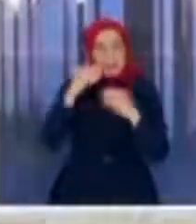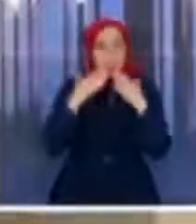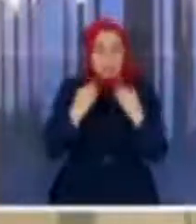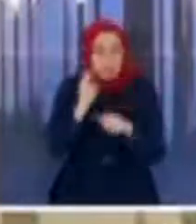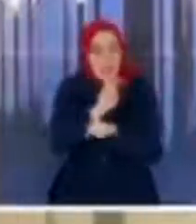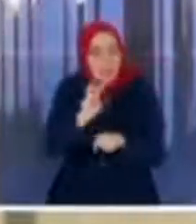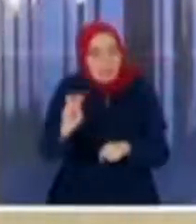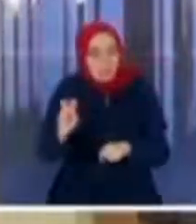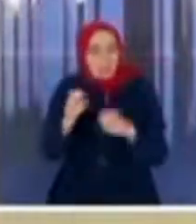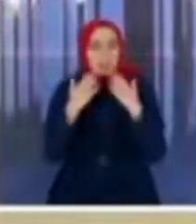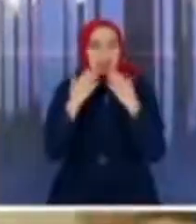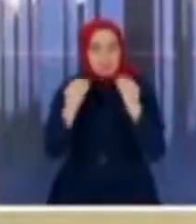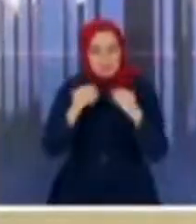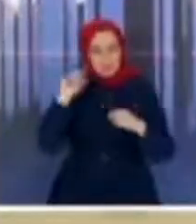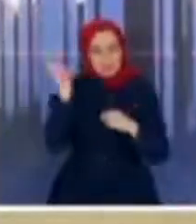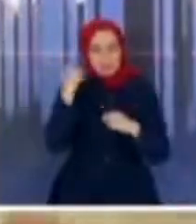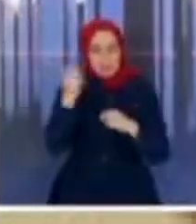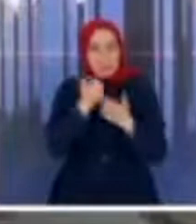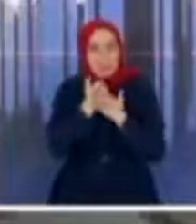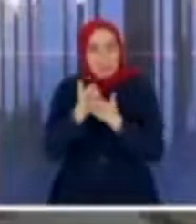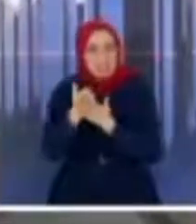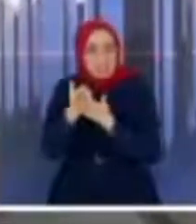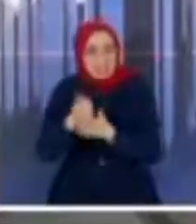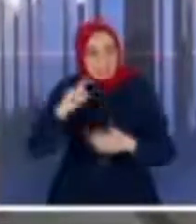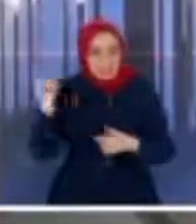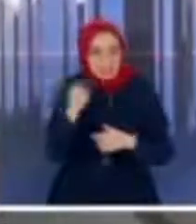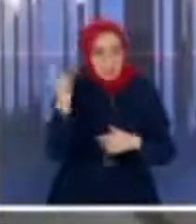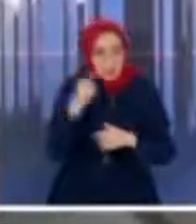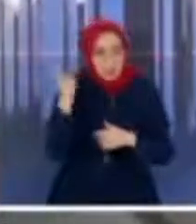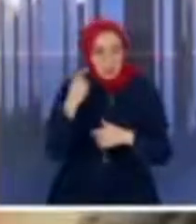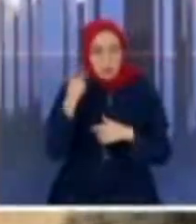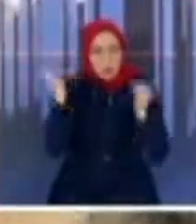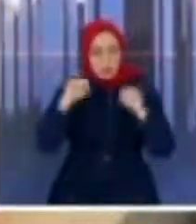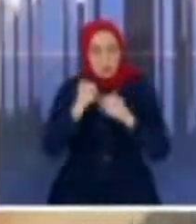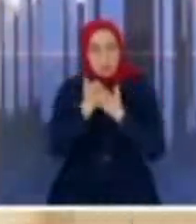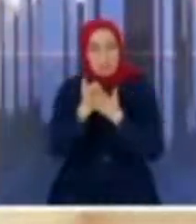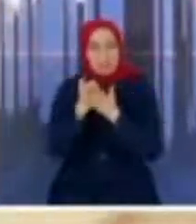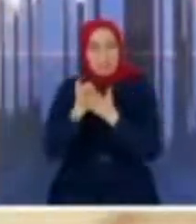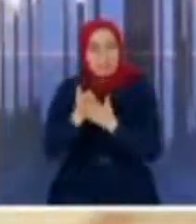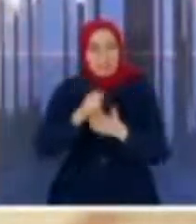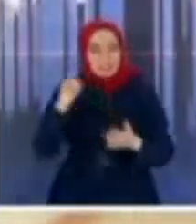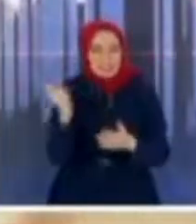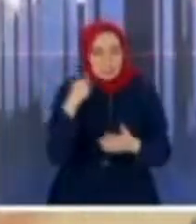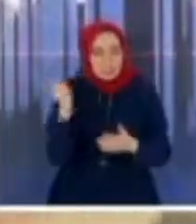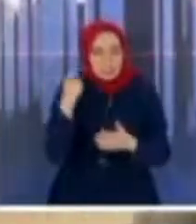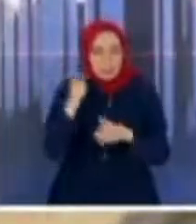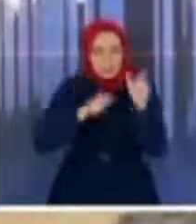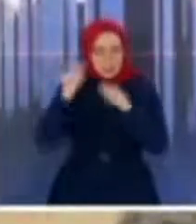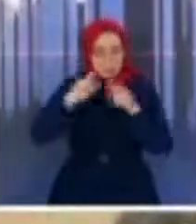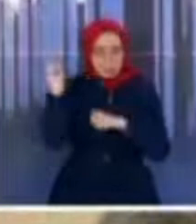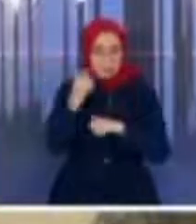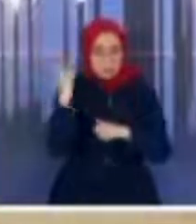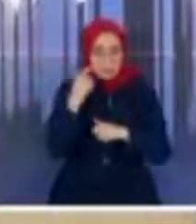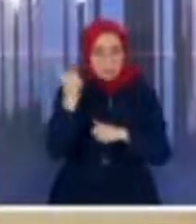الروضة وأي حد يعاونكم باش نجموا توصلوا الخدمة هذه. هاي كل العباد في صوتو دونك خاطر نحن قمنا بالمبادرات